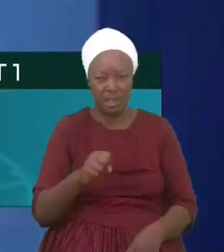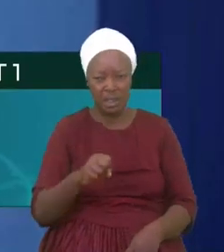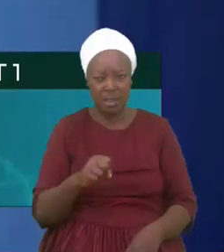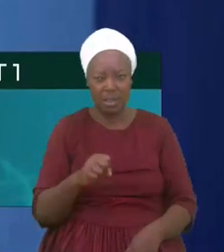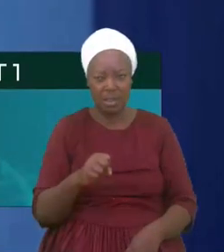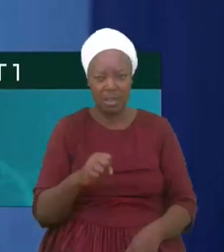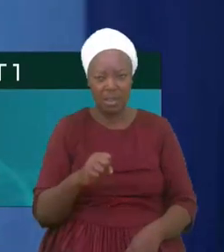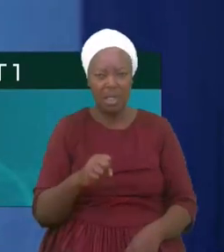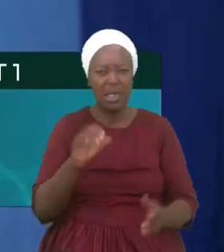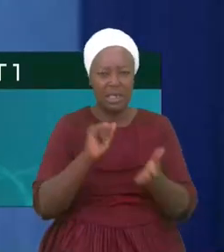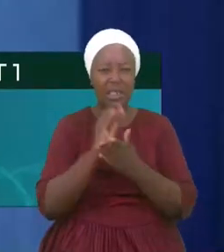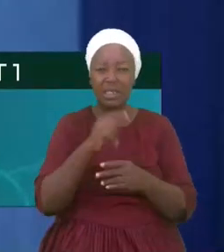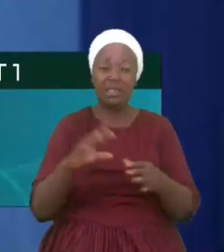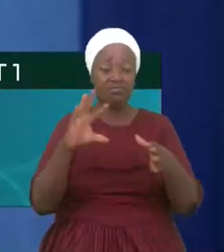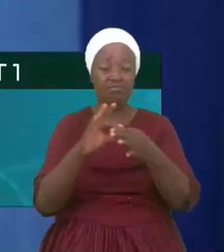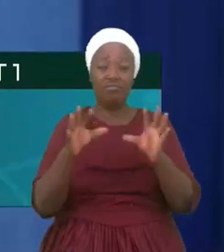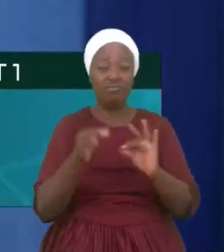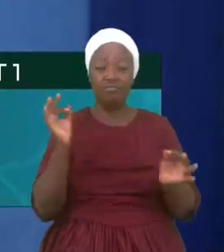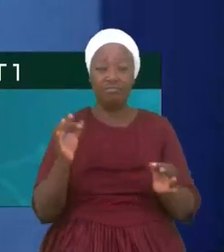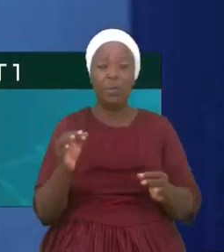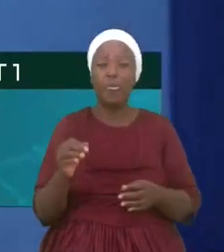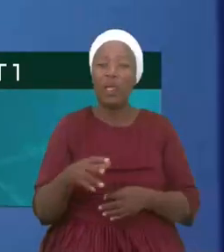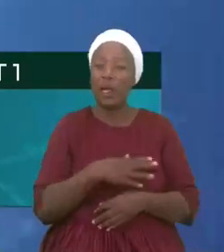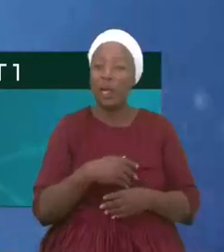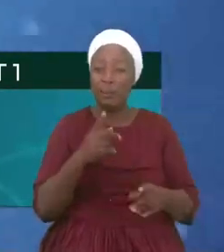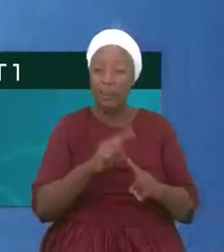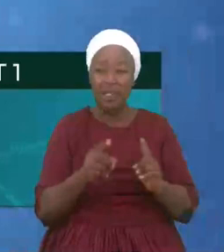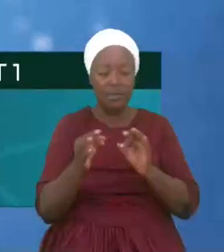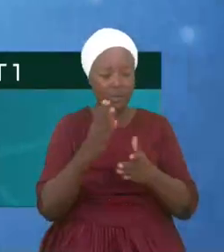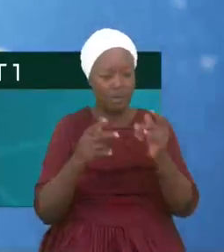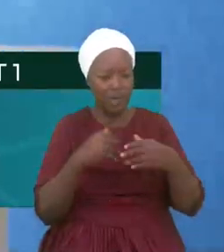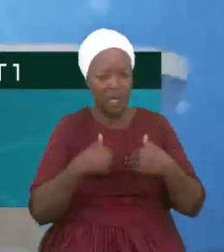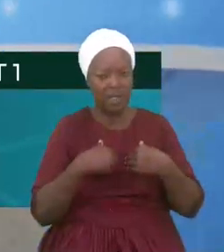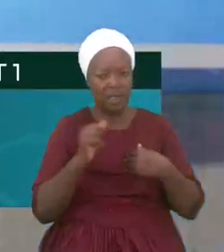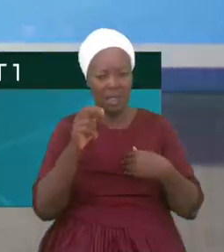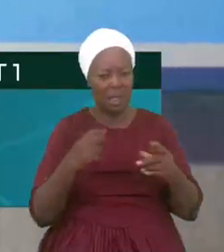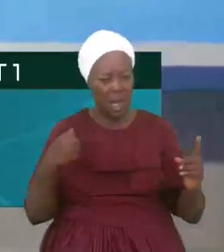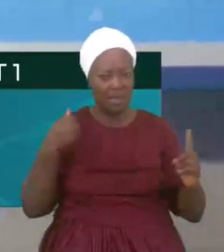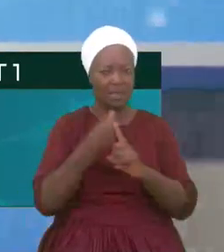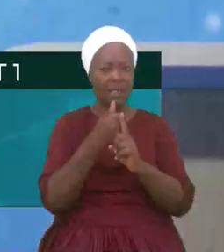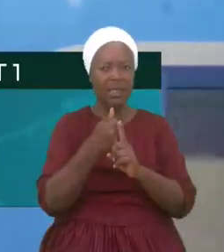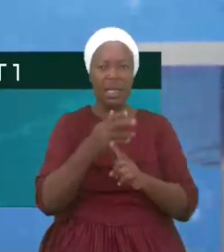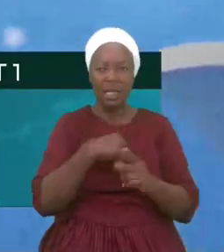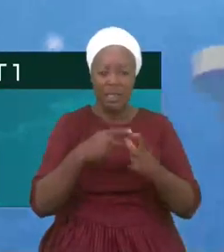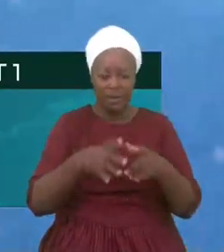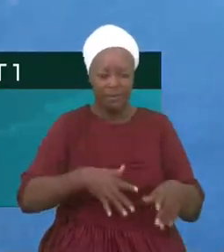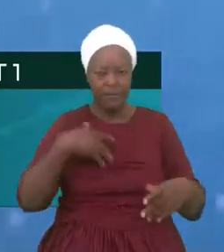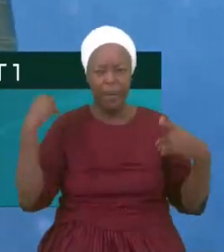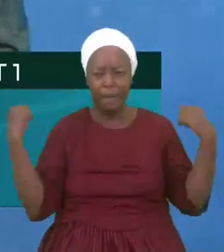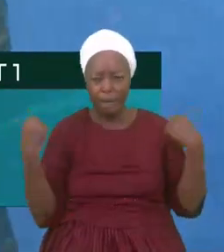à tout moment au fait c'est vrai oui théoriquement mais si quelqu'un